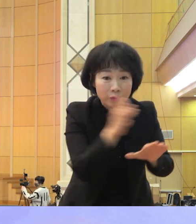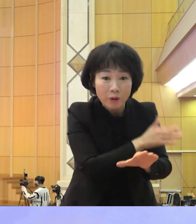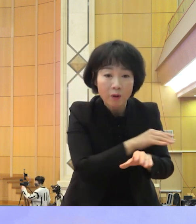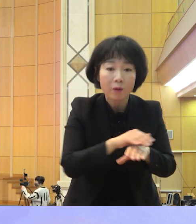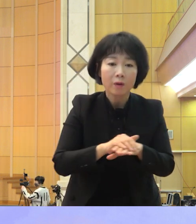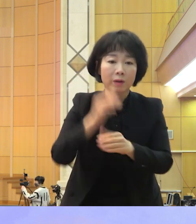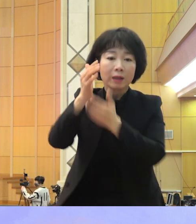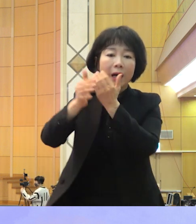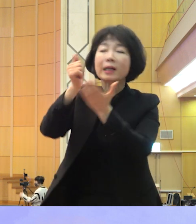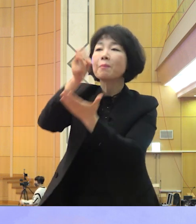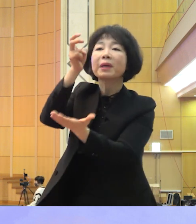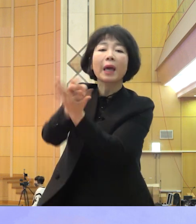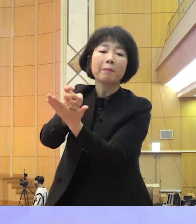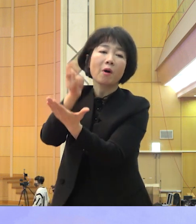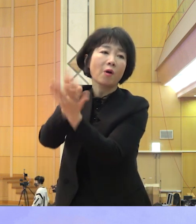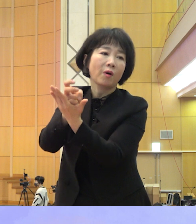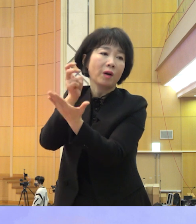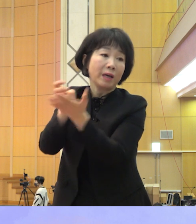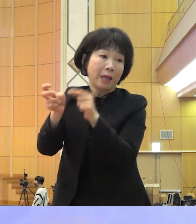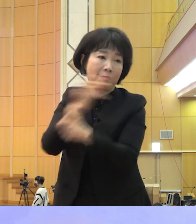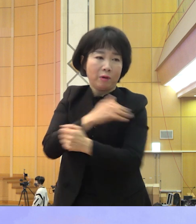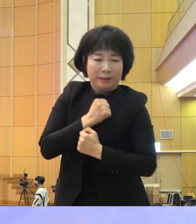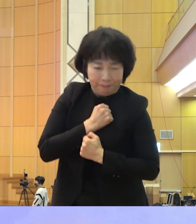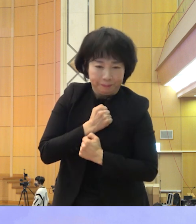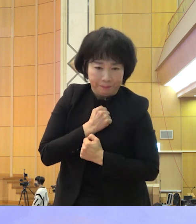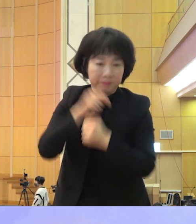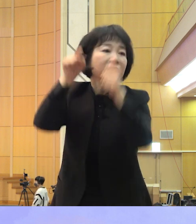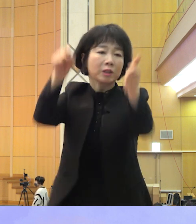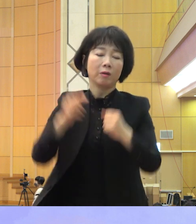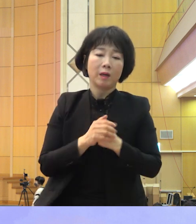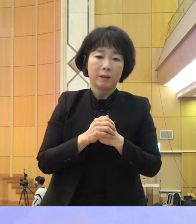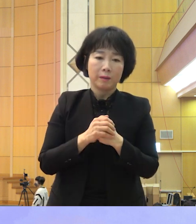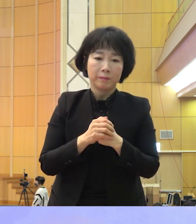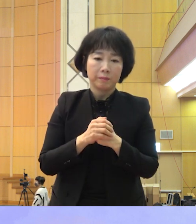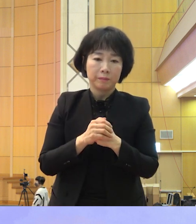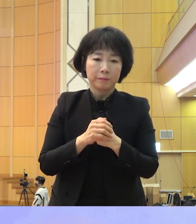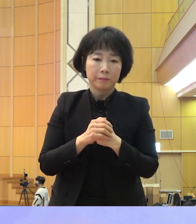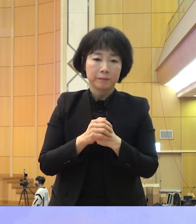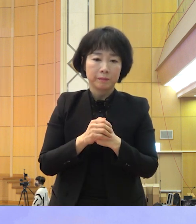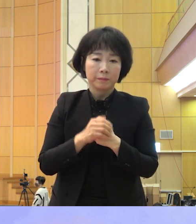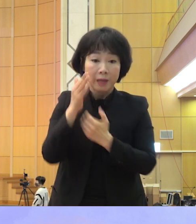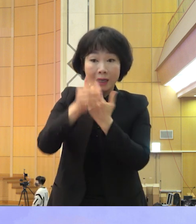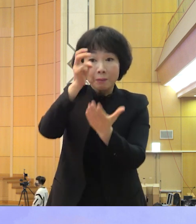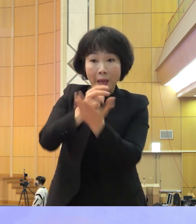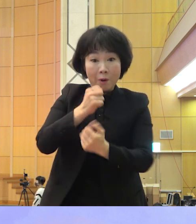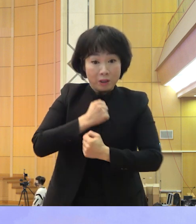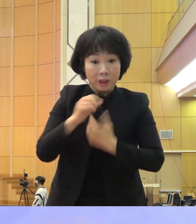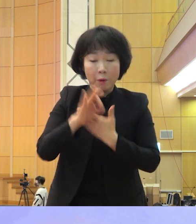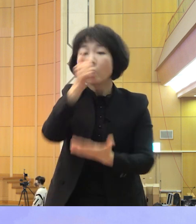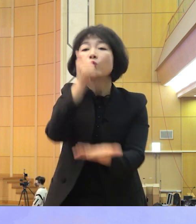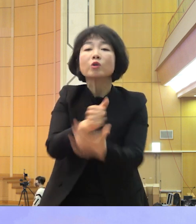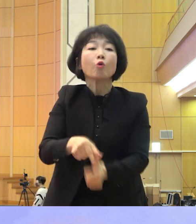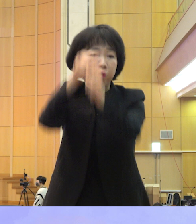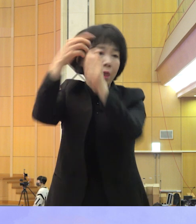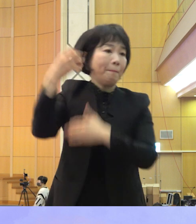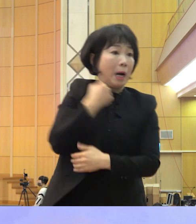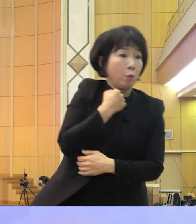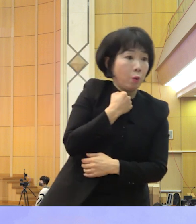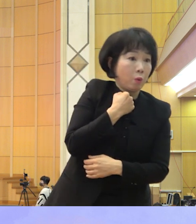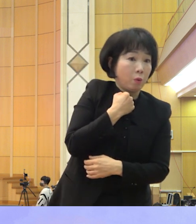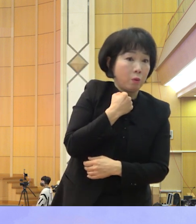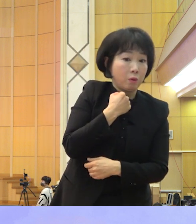이제부터는 하나님의 계명을 지키는, 이렇게 하나님 계명을 지켜야만 죄에서